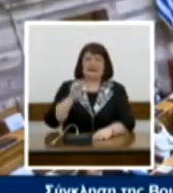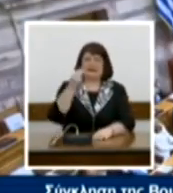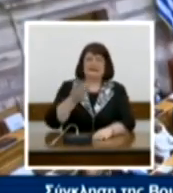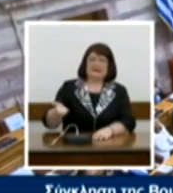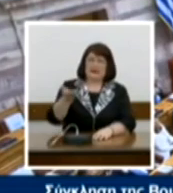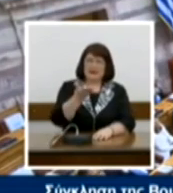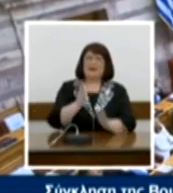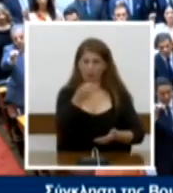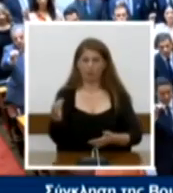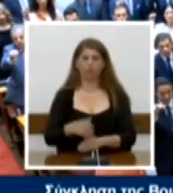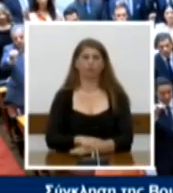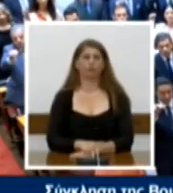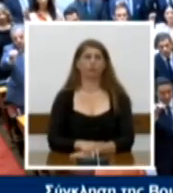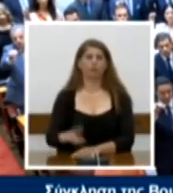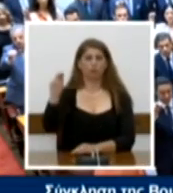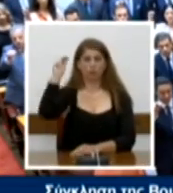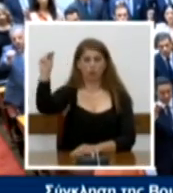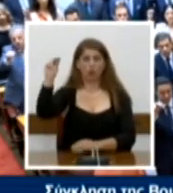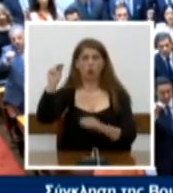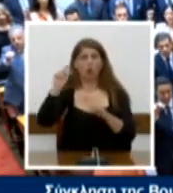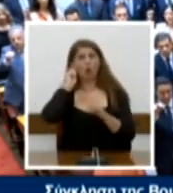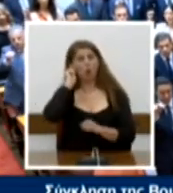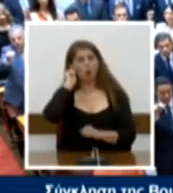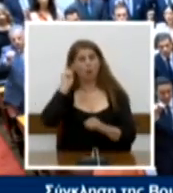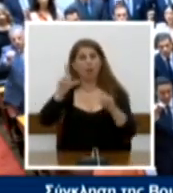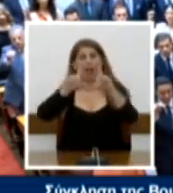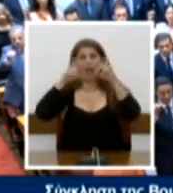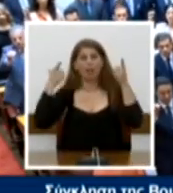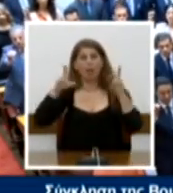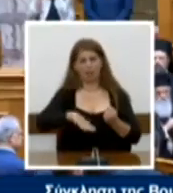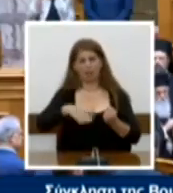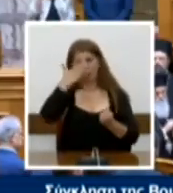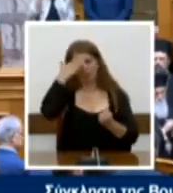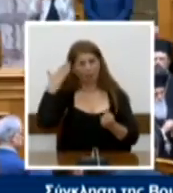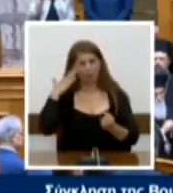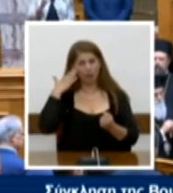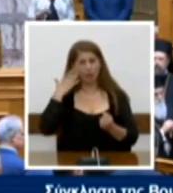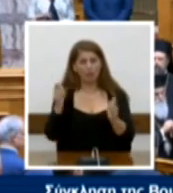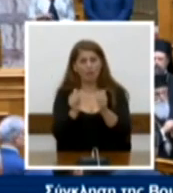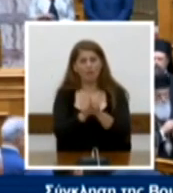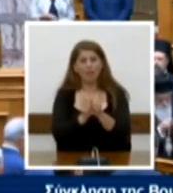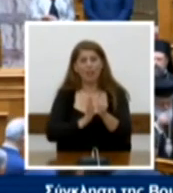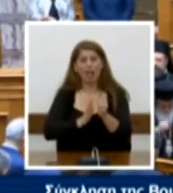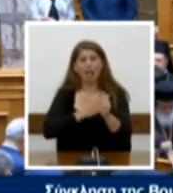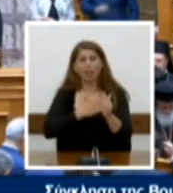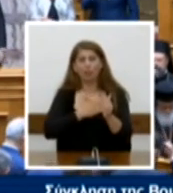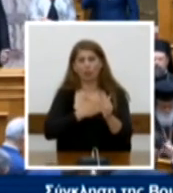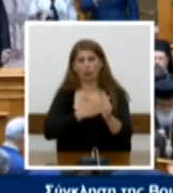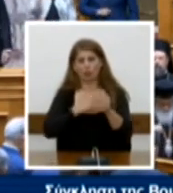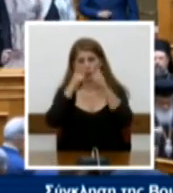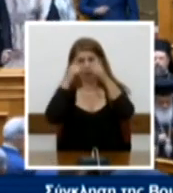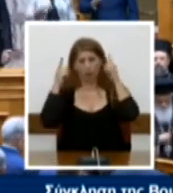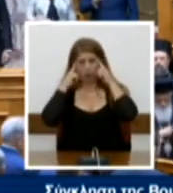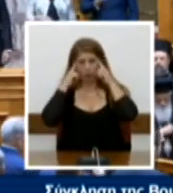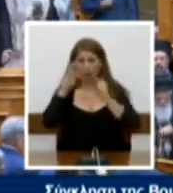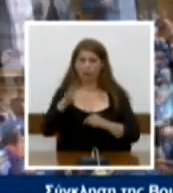το ΟΠΑΣΟ Κίνημα Αλλαγής 32, το ΚΚΕ με 21, οι Σπαρτιάτες με 12, η Ελληνική Λύση 12, το Δημοκρατικό